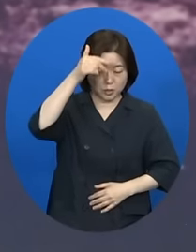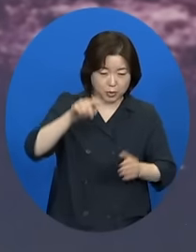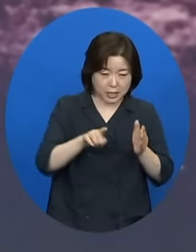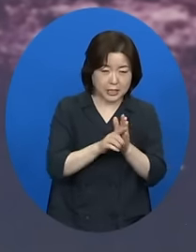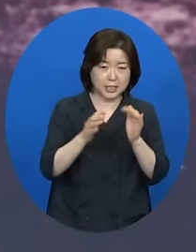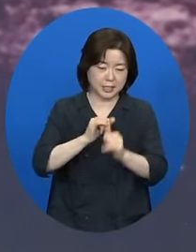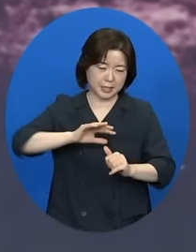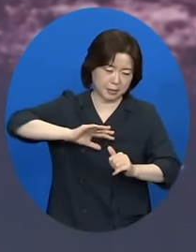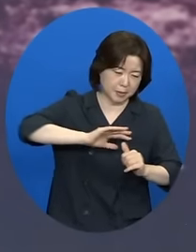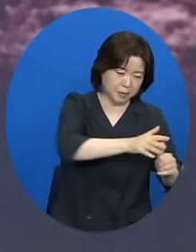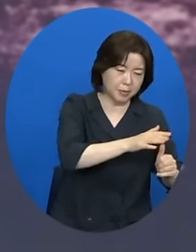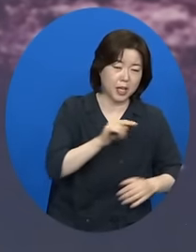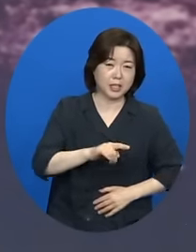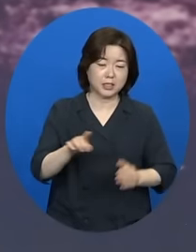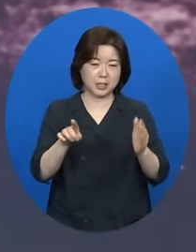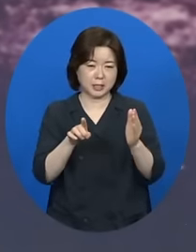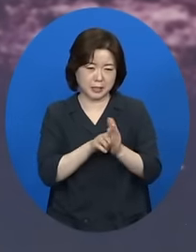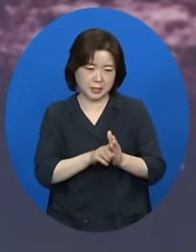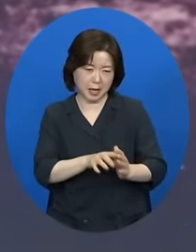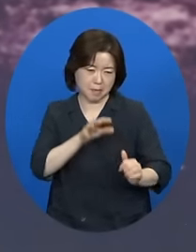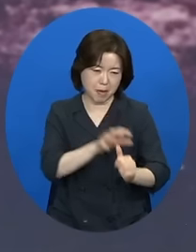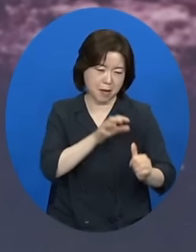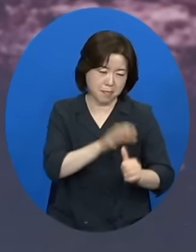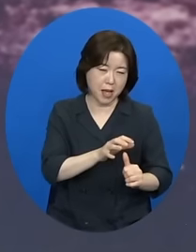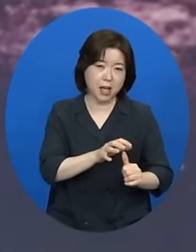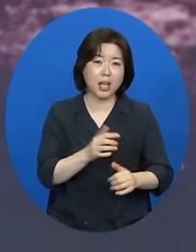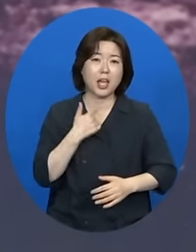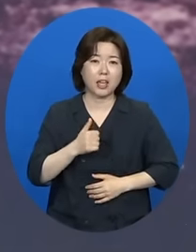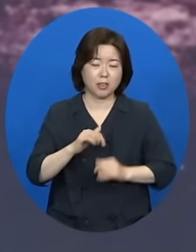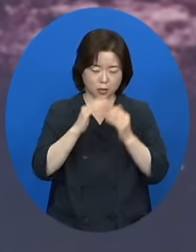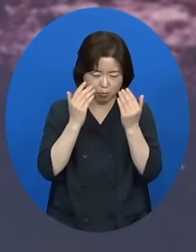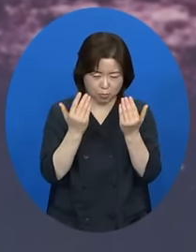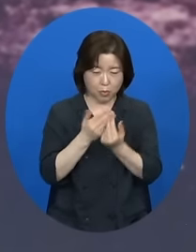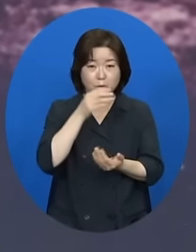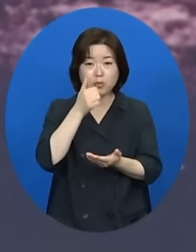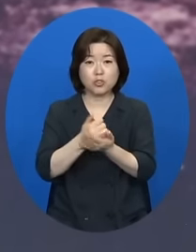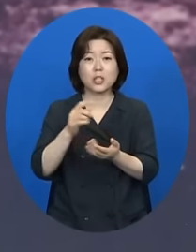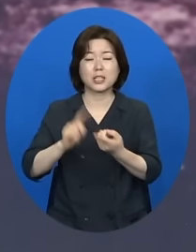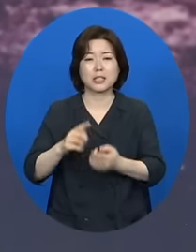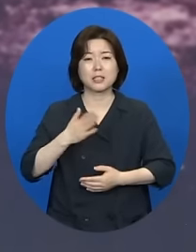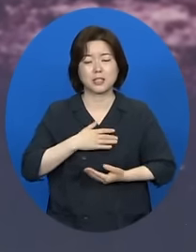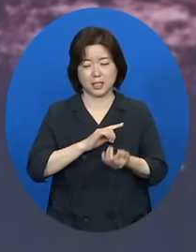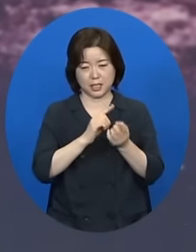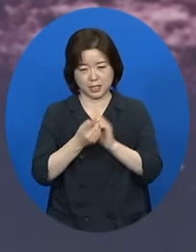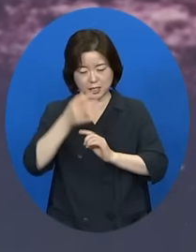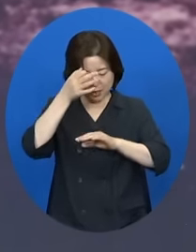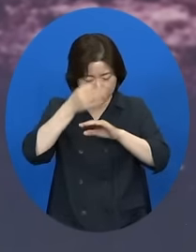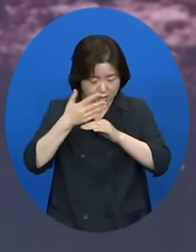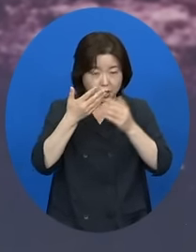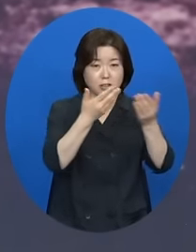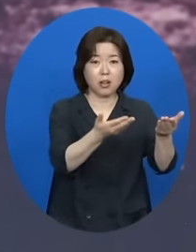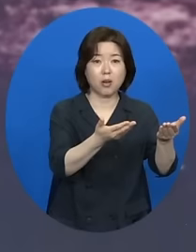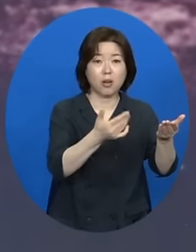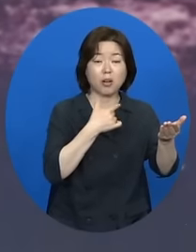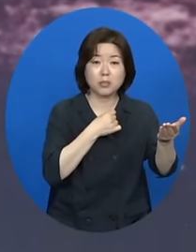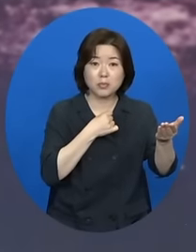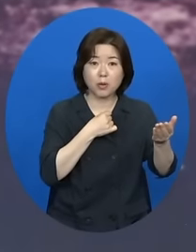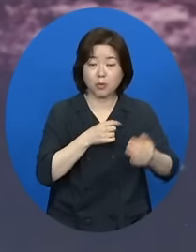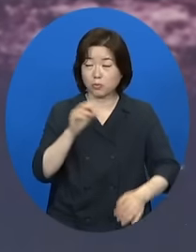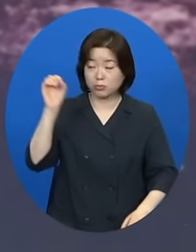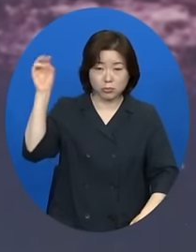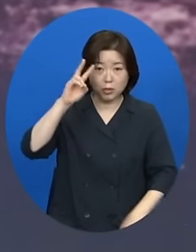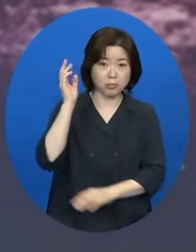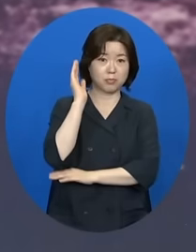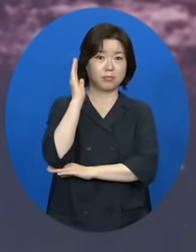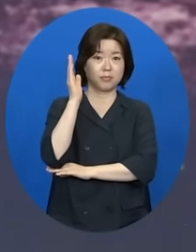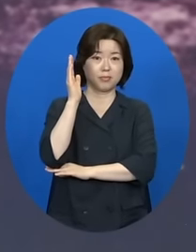박해하고 그들의 신앙을 비틀고 왜곡시켰던 모든 죄에 대해서 제가 대신 사죄하고 싶습니다. 그런 갑자기 그런